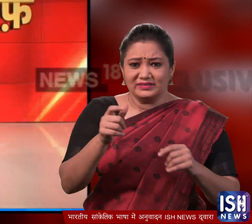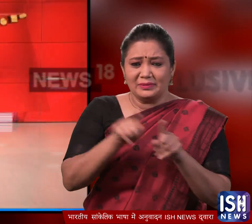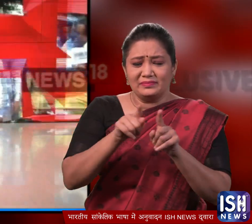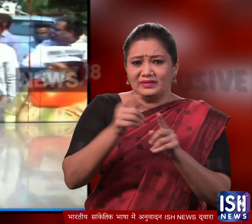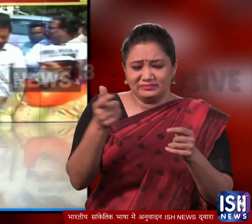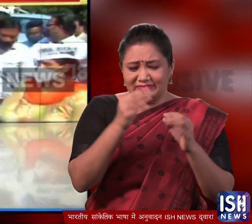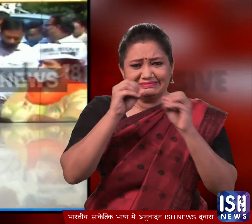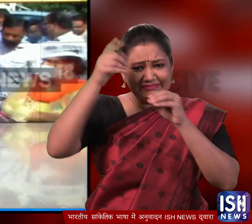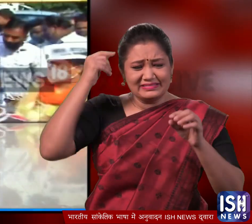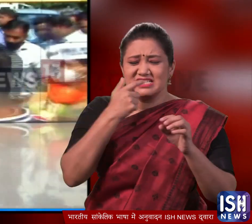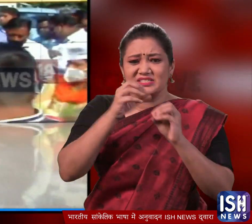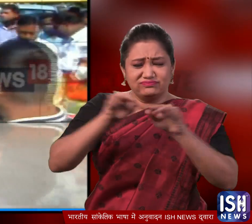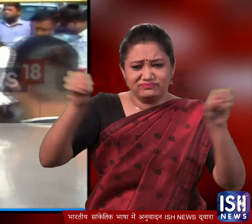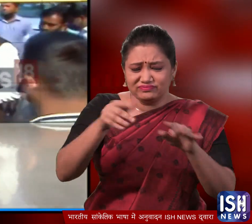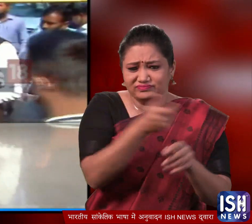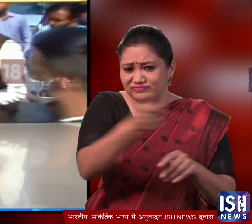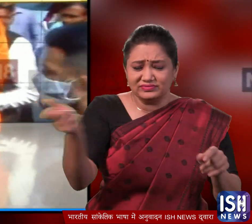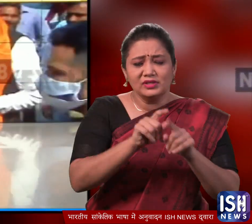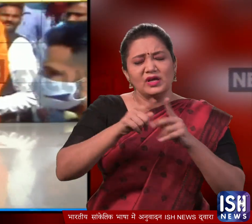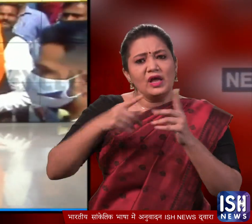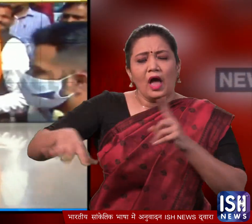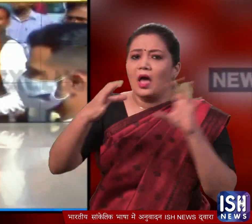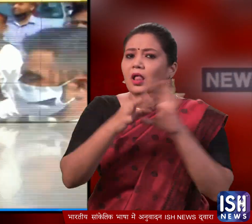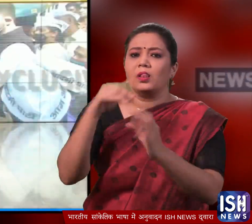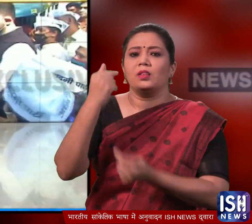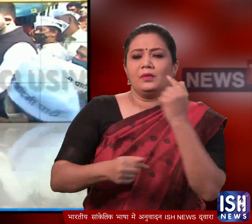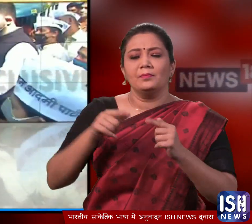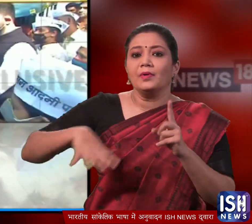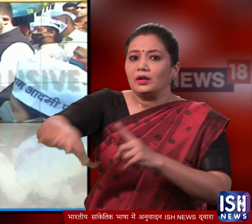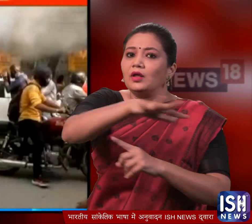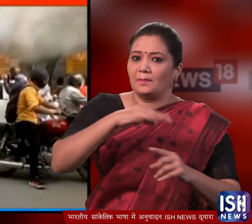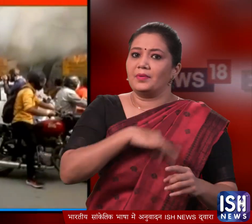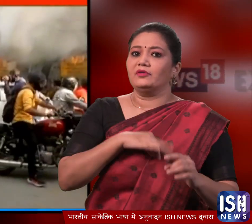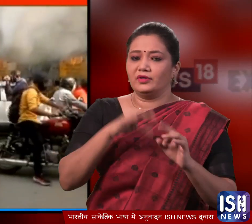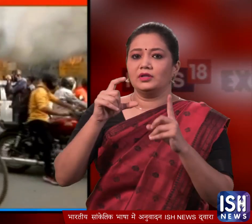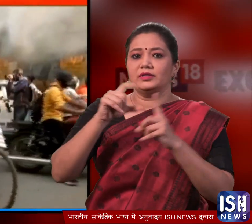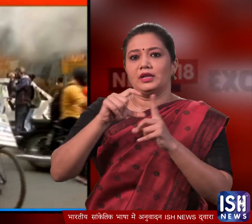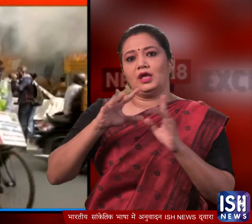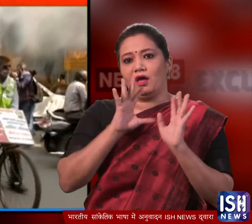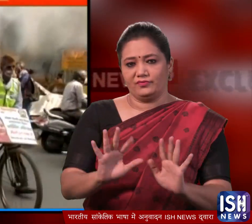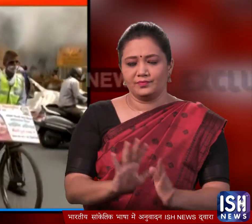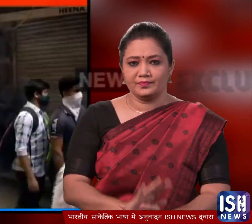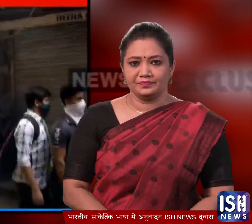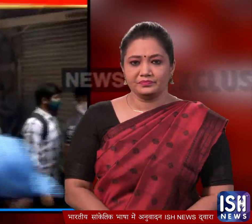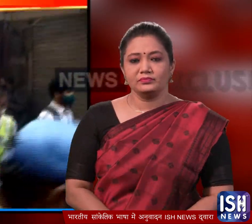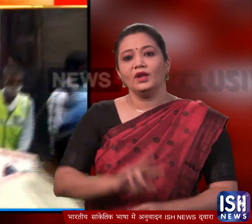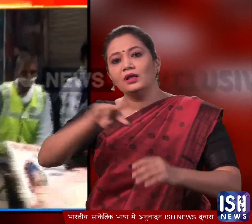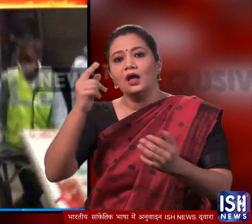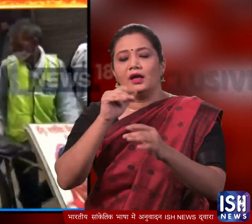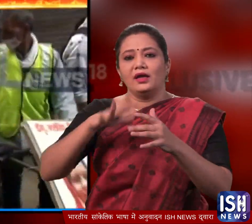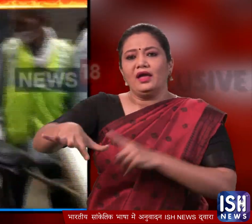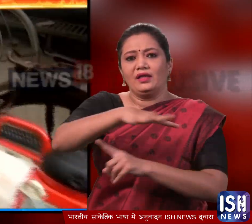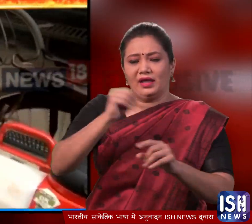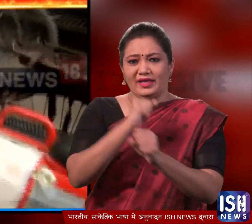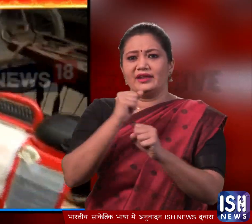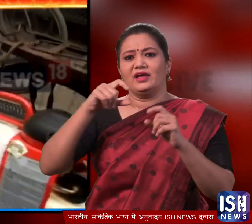लेकिन आम आदमी पार्टी के इस अभियान का असर दिल्ली के बड़े हिस्से में नजर आया। जिसकी एक और तस्वीर ग्रेटर कैलाश इलाके में